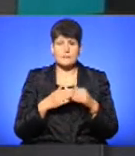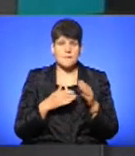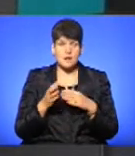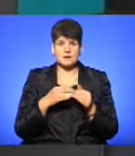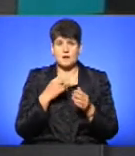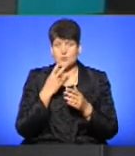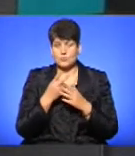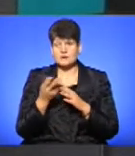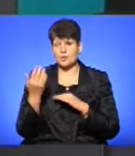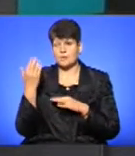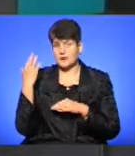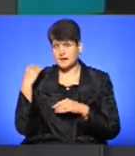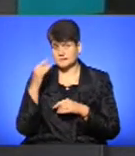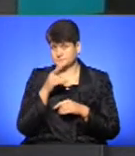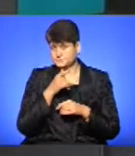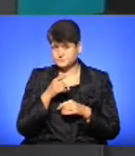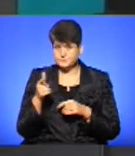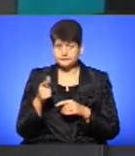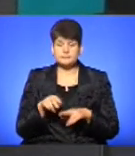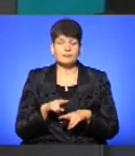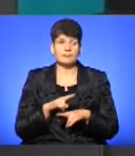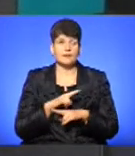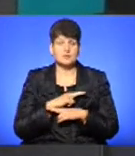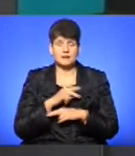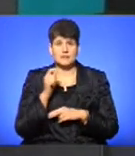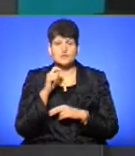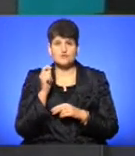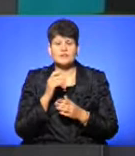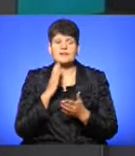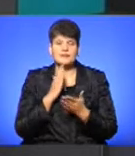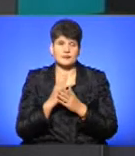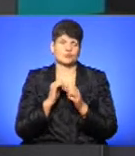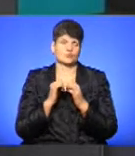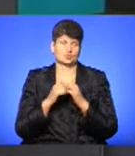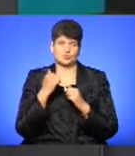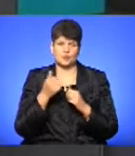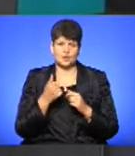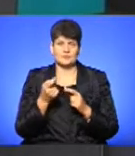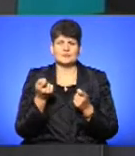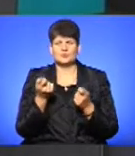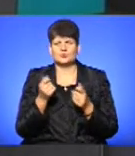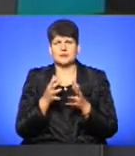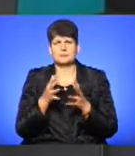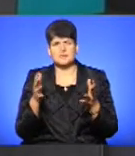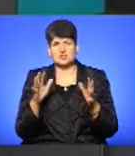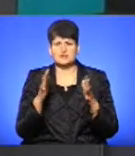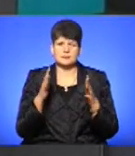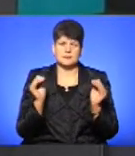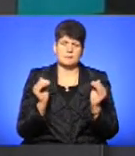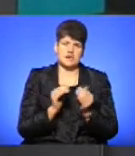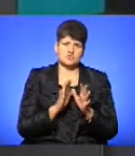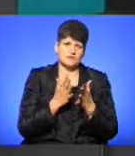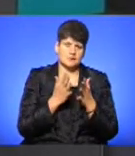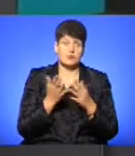попередні підсезони, летальність в Україні, вона є щорічна. Просто десь більше випадків, десь менше випадків.